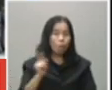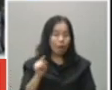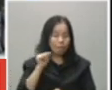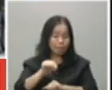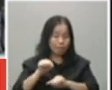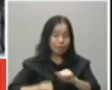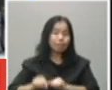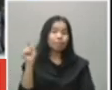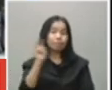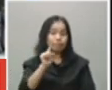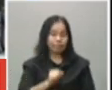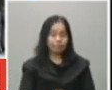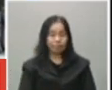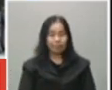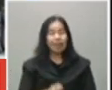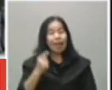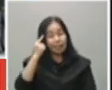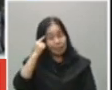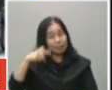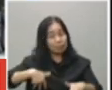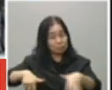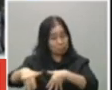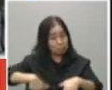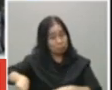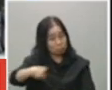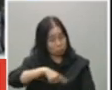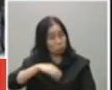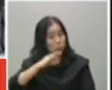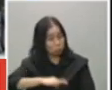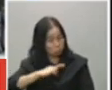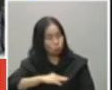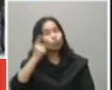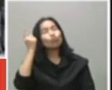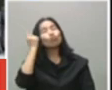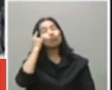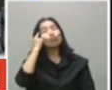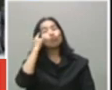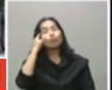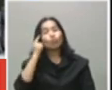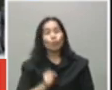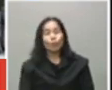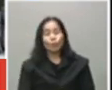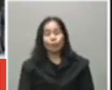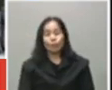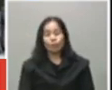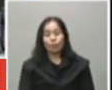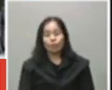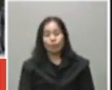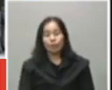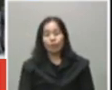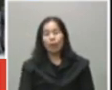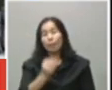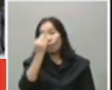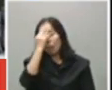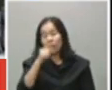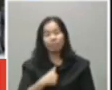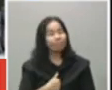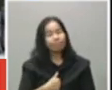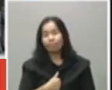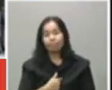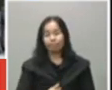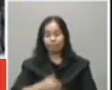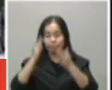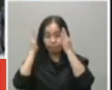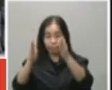มเชื่อว่าพี่น้องประชาชนที่ฟังการอภิปรายอยู่ในวันนี้เขาทราบดีเพราะฉะนั้นผมไม่กล่าวหาพลเอก